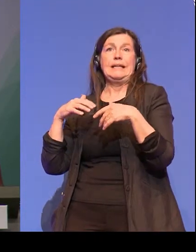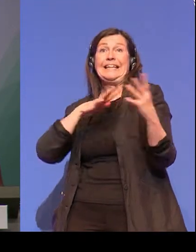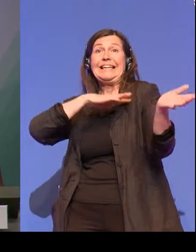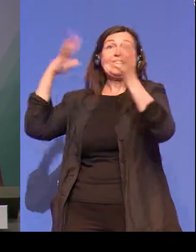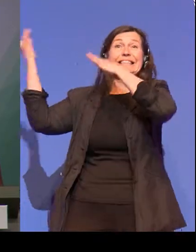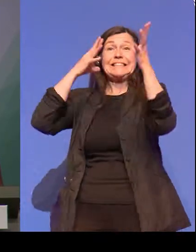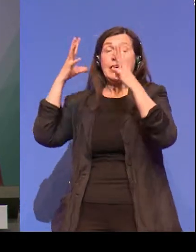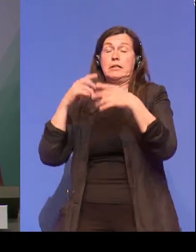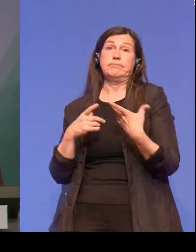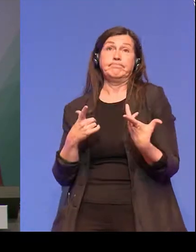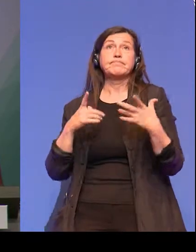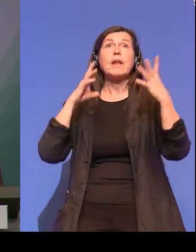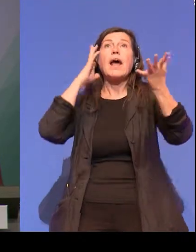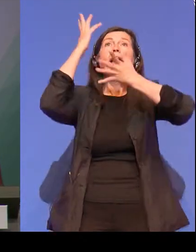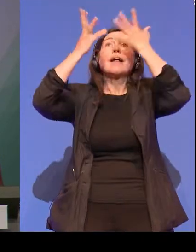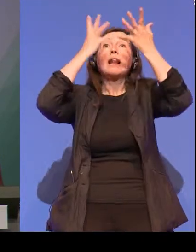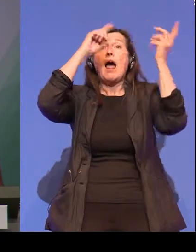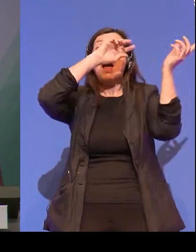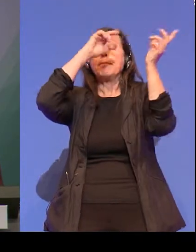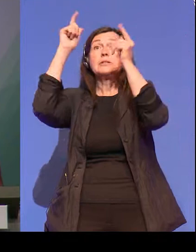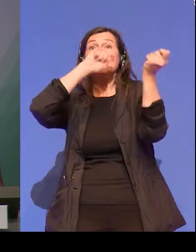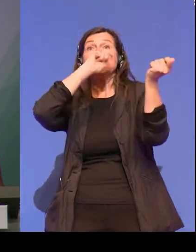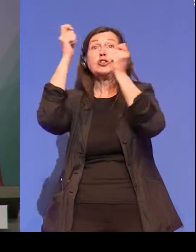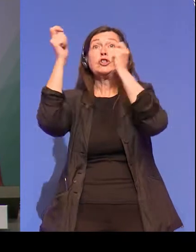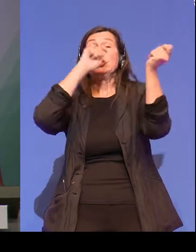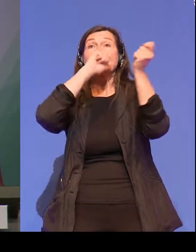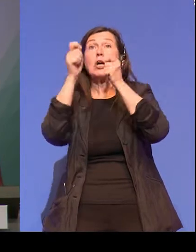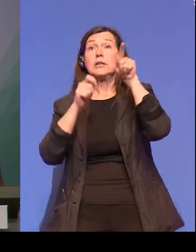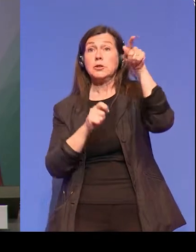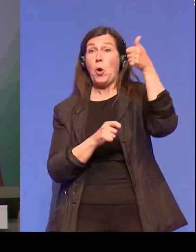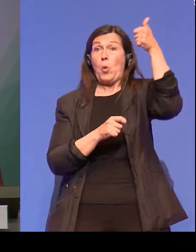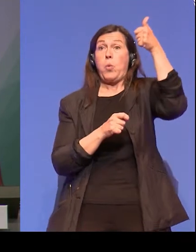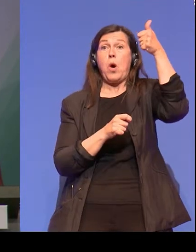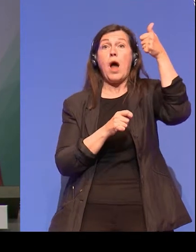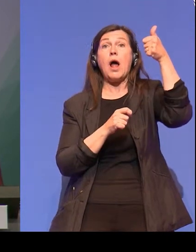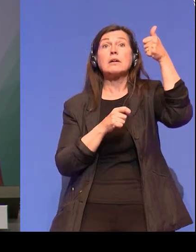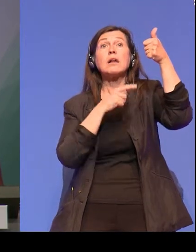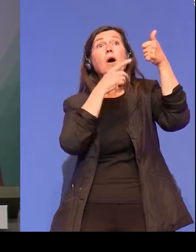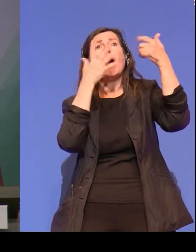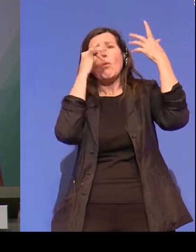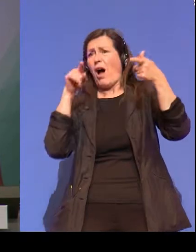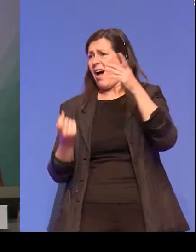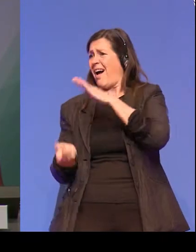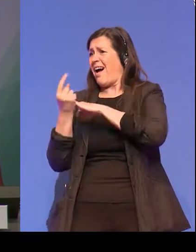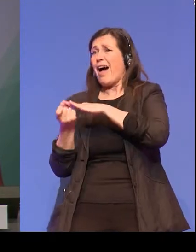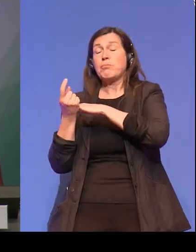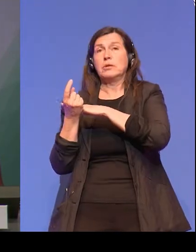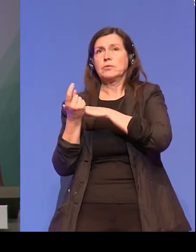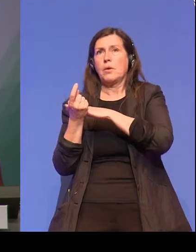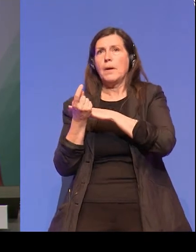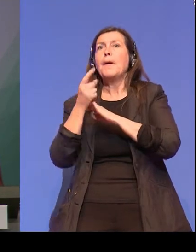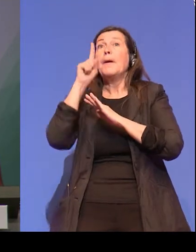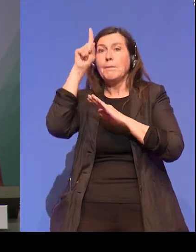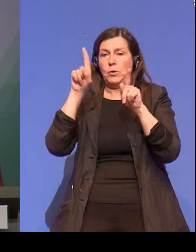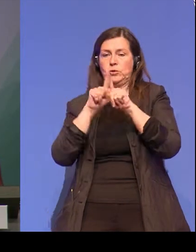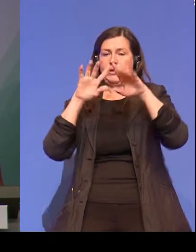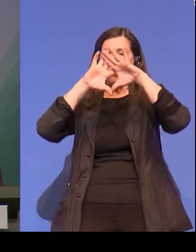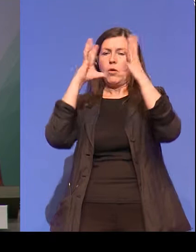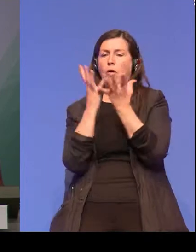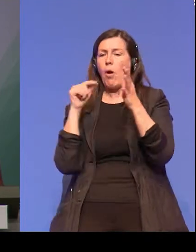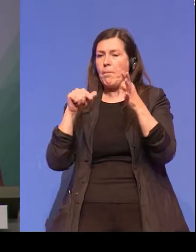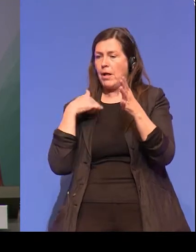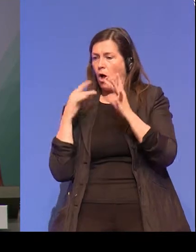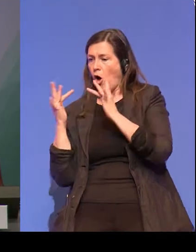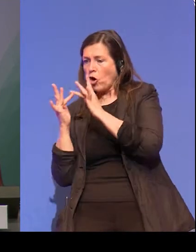et l'interconnexion croissante des sociétés vont de pair avec une exposition accrue au risque.